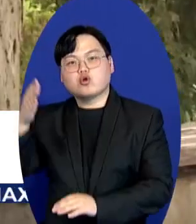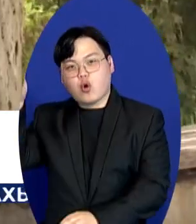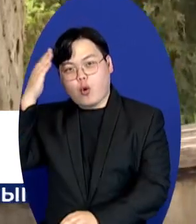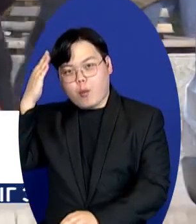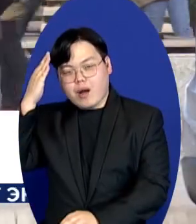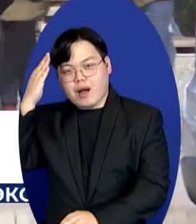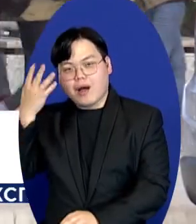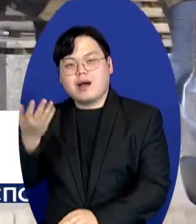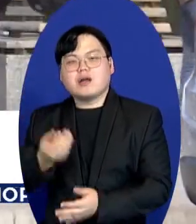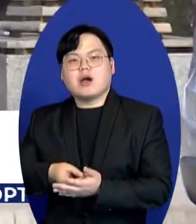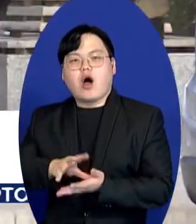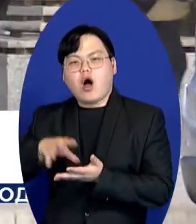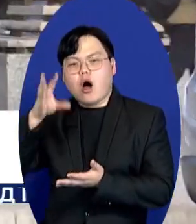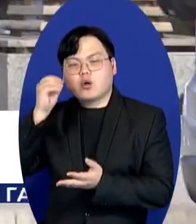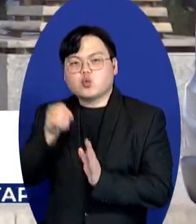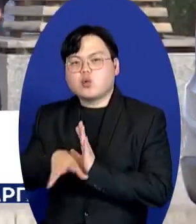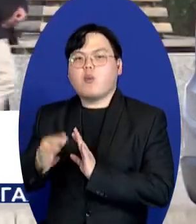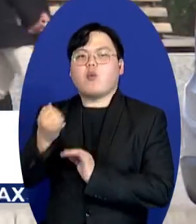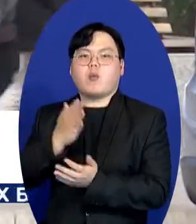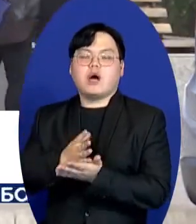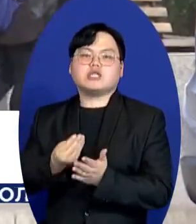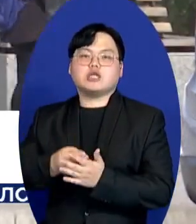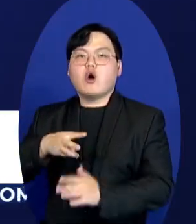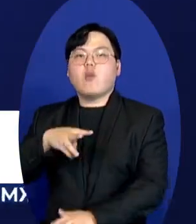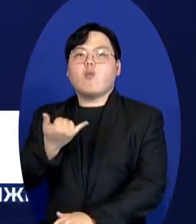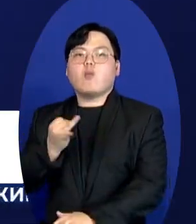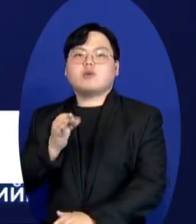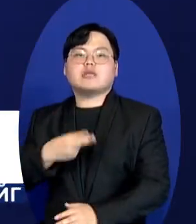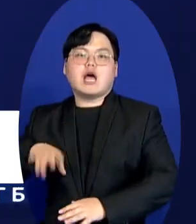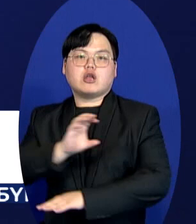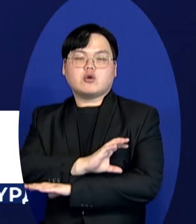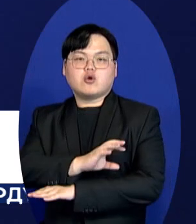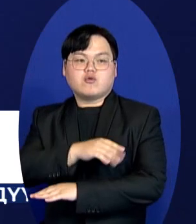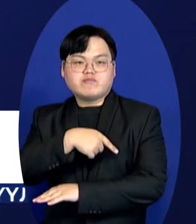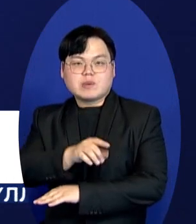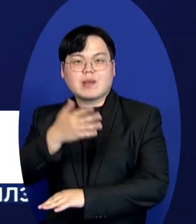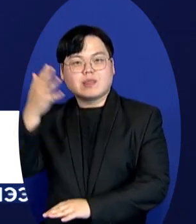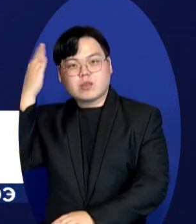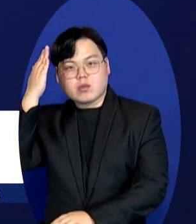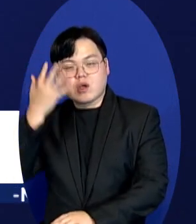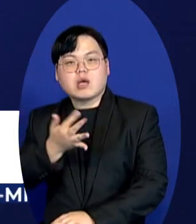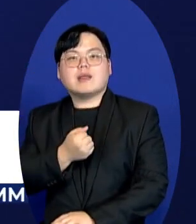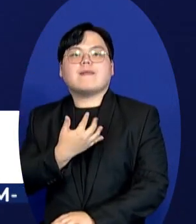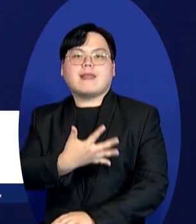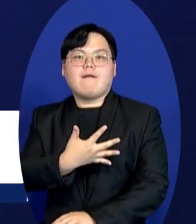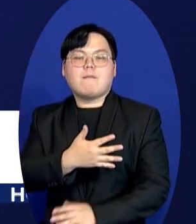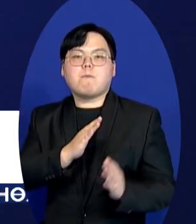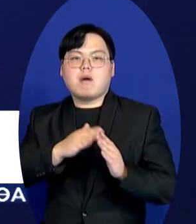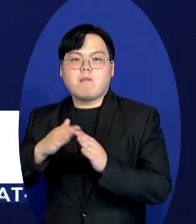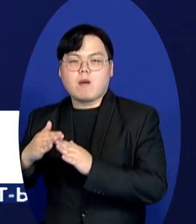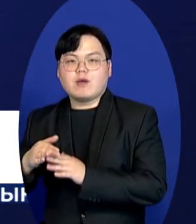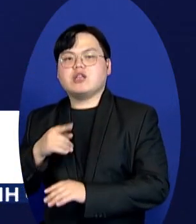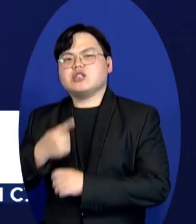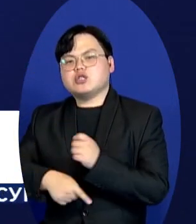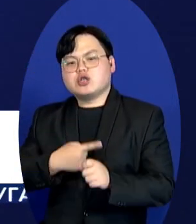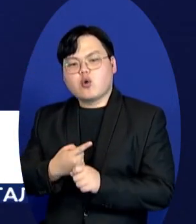оюутны байртай ч хүрэлцээгүй байгааг оюутнууд хэллээ. Жишээ нь Монгол Улсын их сургууль нийт өөрийн харьяаны 5 дотор байртай. Жилдээ Монгол Улсын их сургууль 30,000